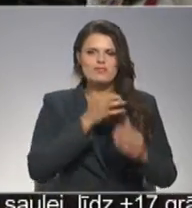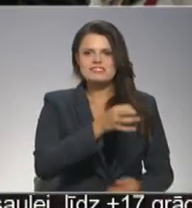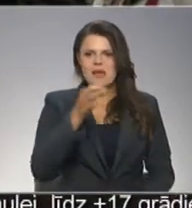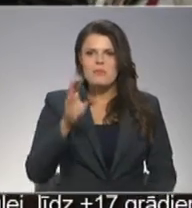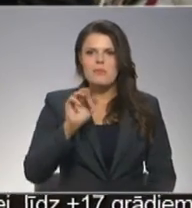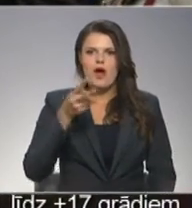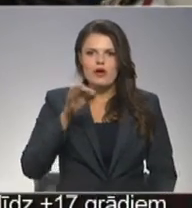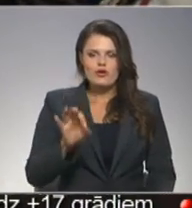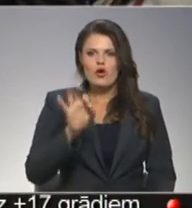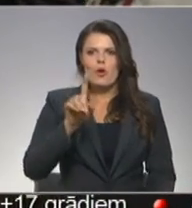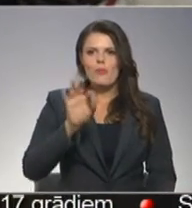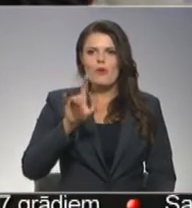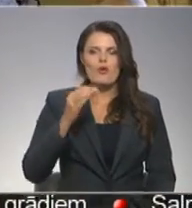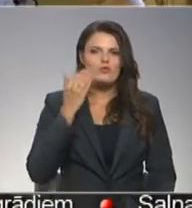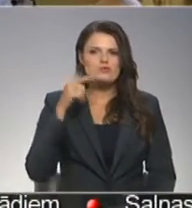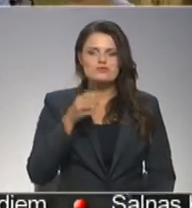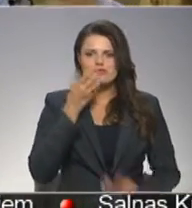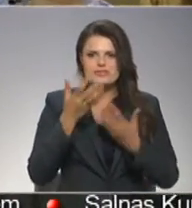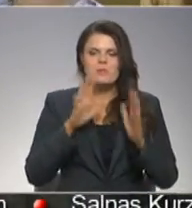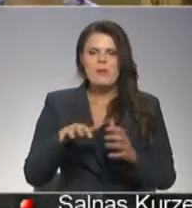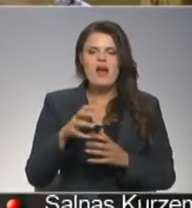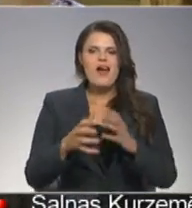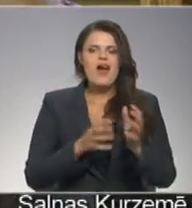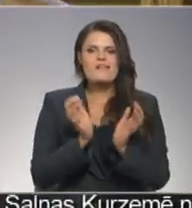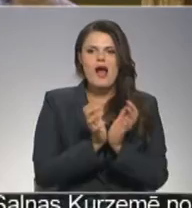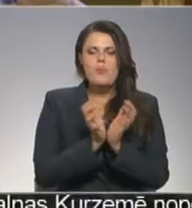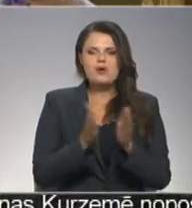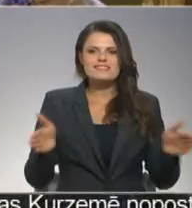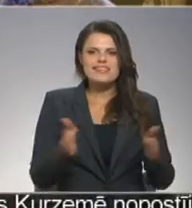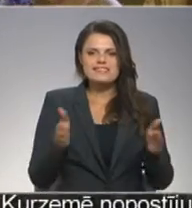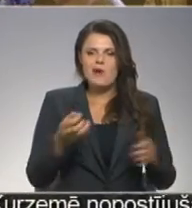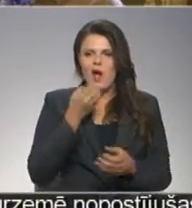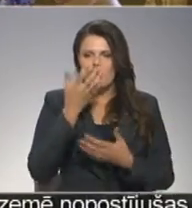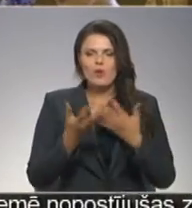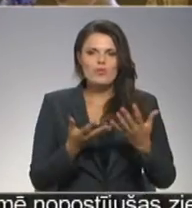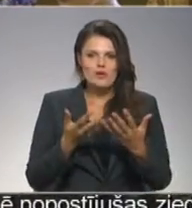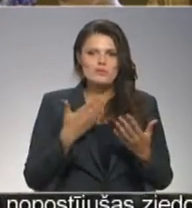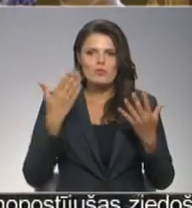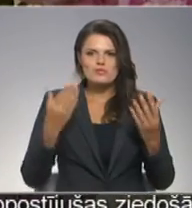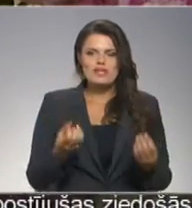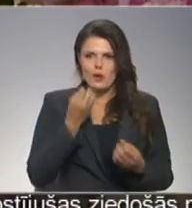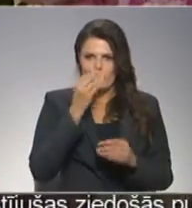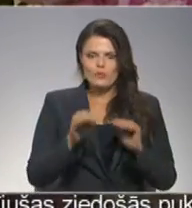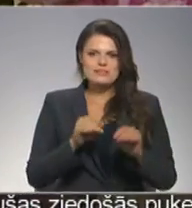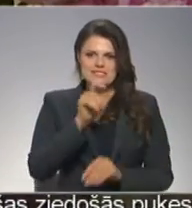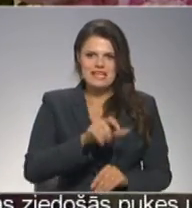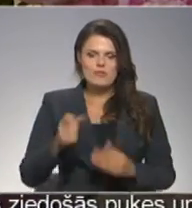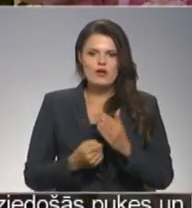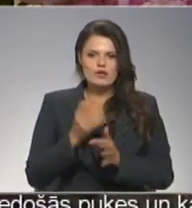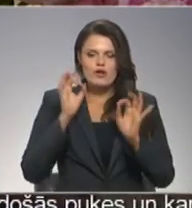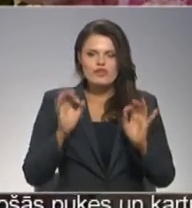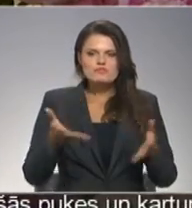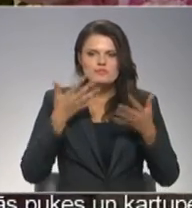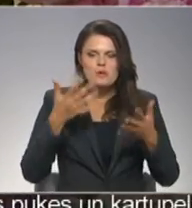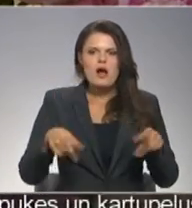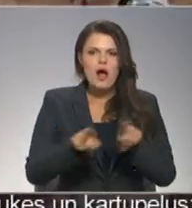Polo peonijas esot nodēvējis par kāposta izmēra rozēm. Mūsdien selekcionāri ir radījuši peonijas, kuras tiešām smaržo